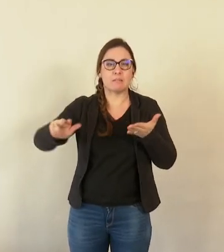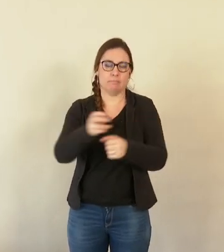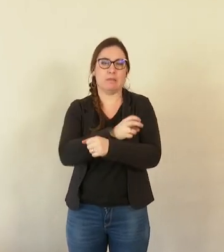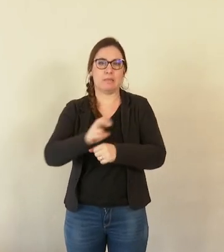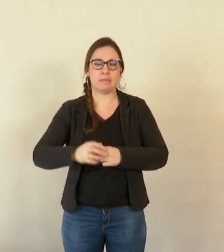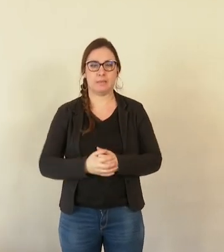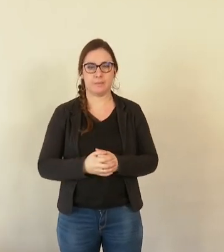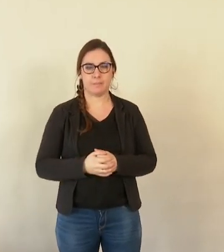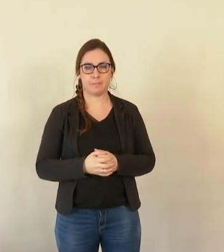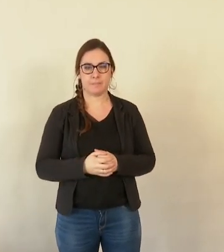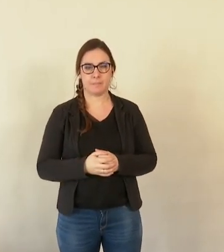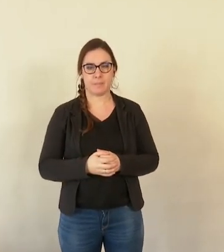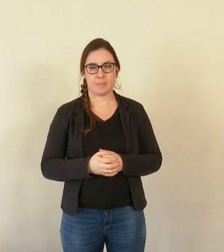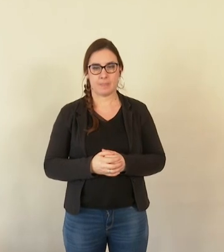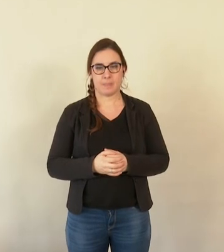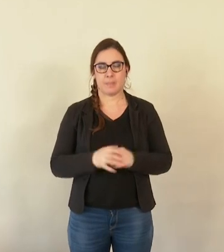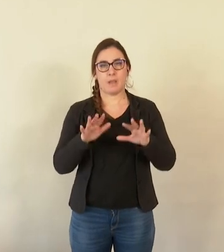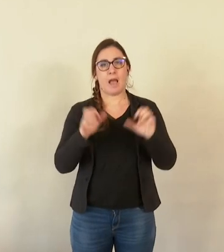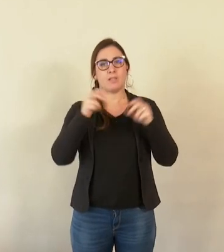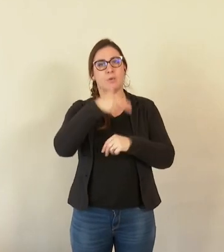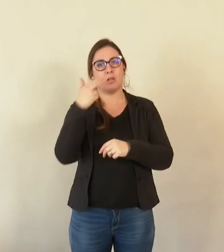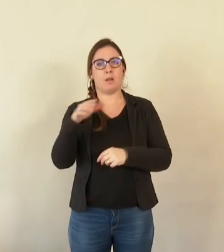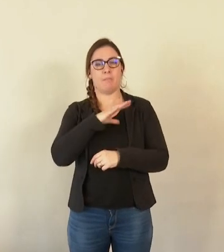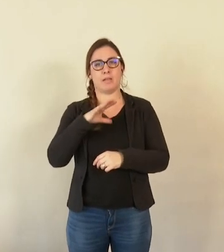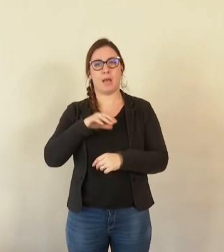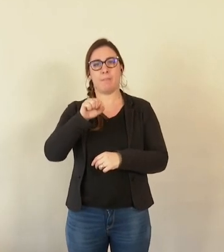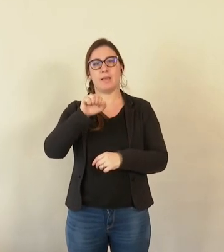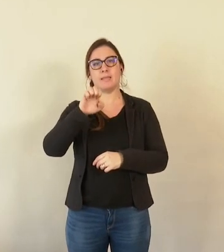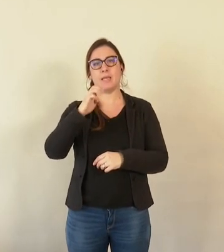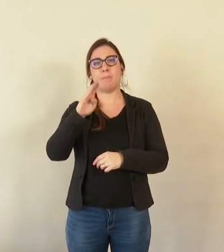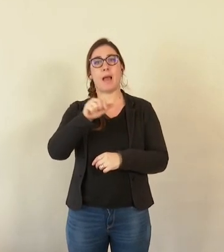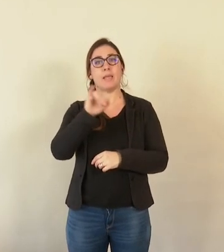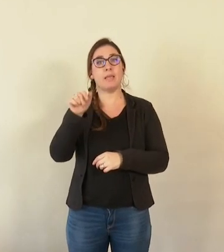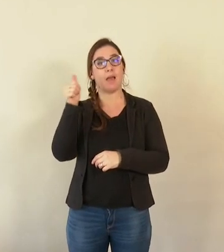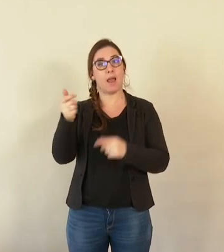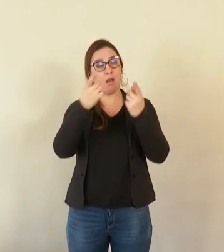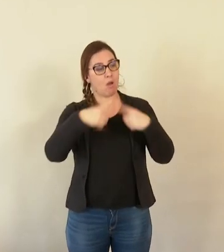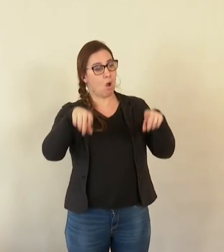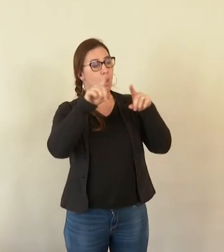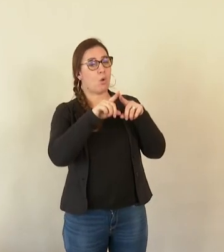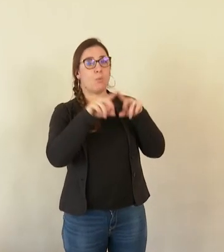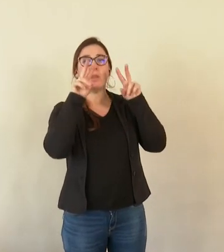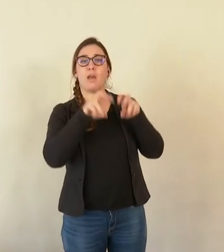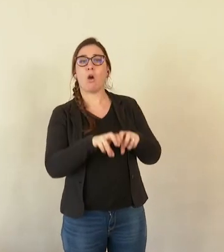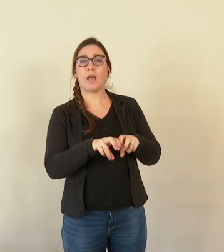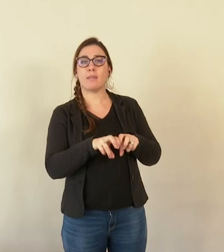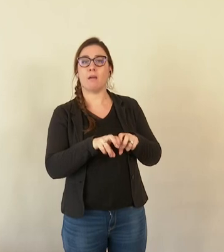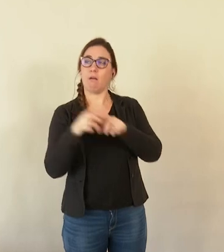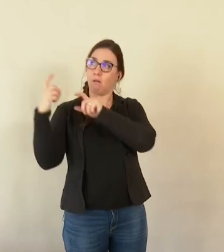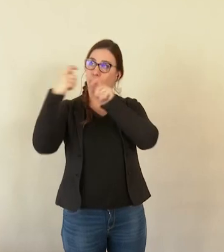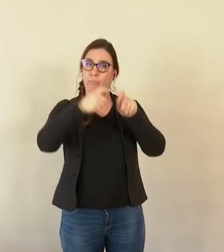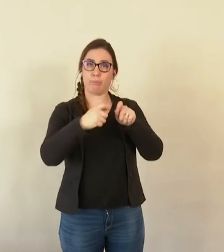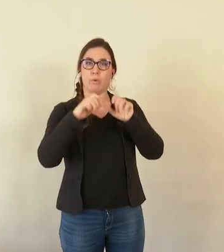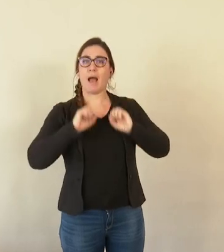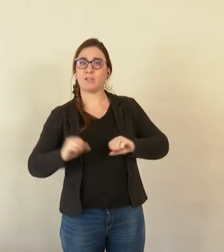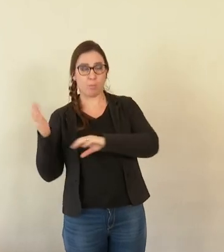risque à l'Assemblée nationale Sabrina SBI présenté il y a quelques jours le rapport de la commission d'entête d'enquête mandatée par l'Assemblée